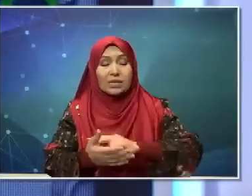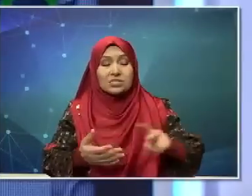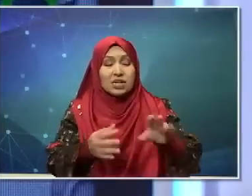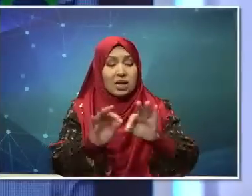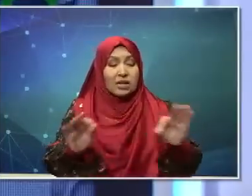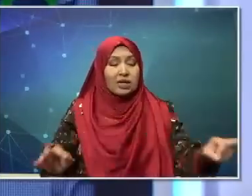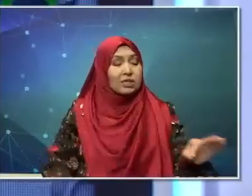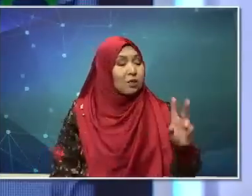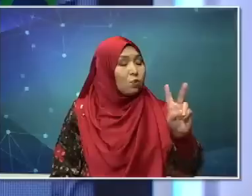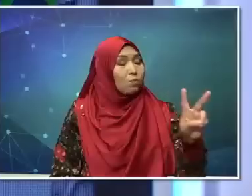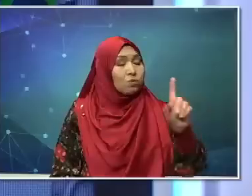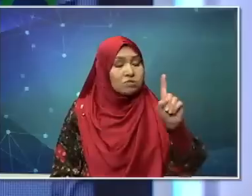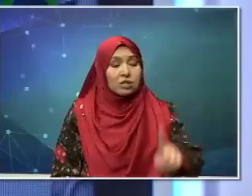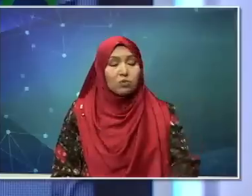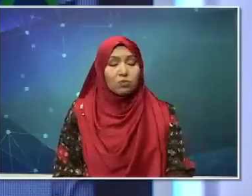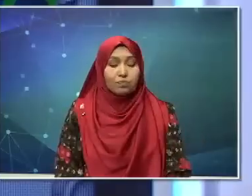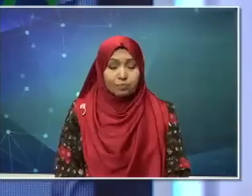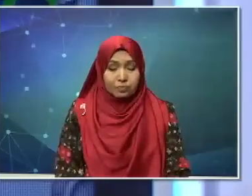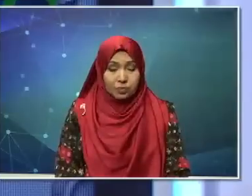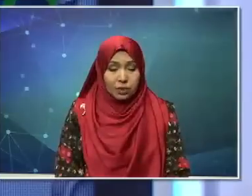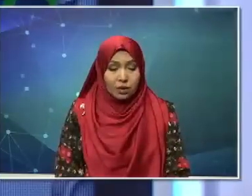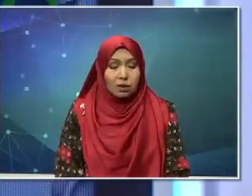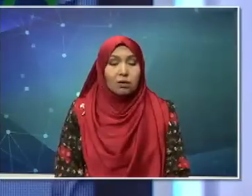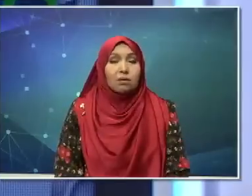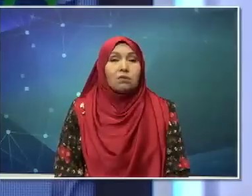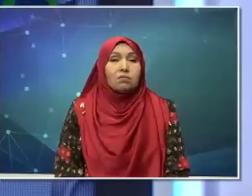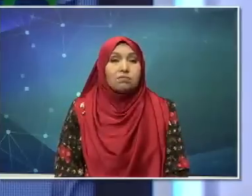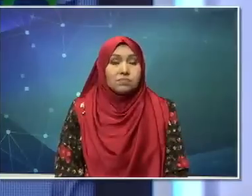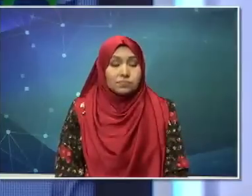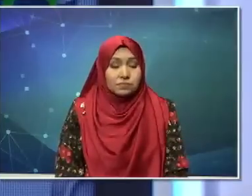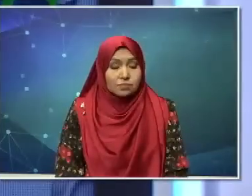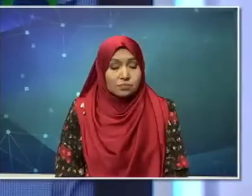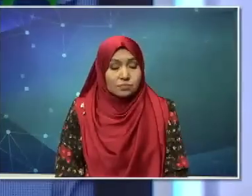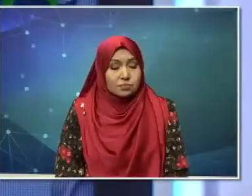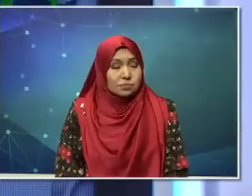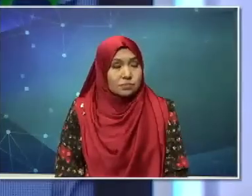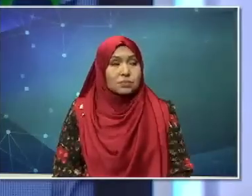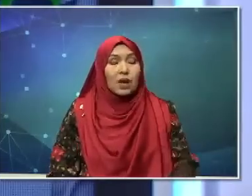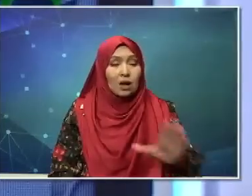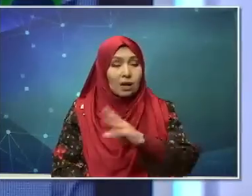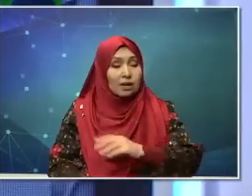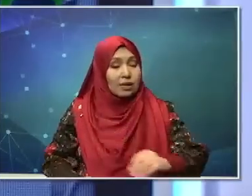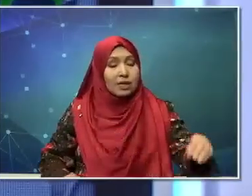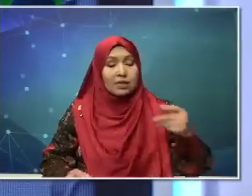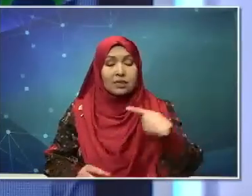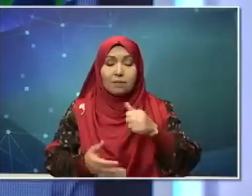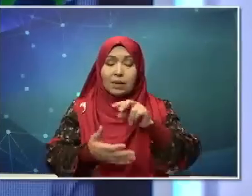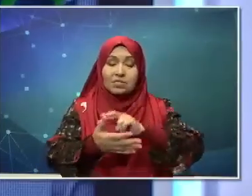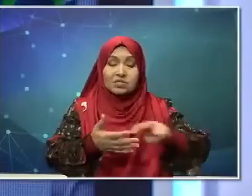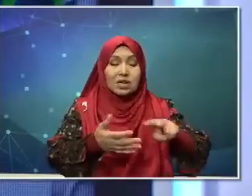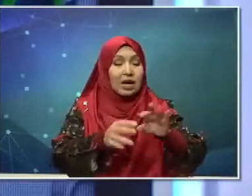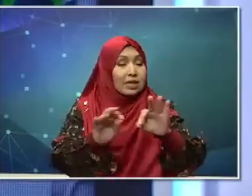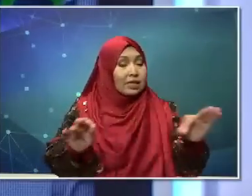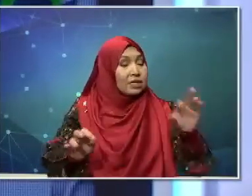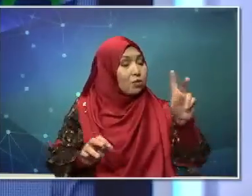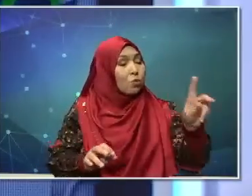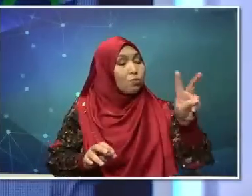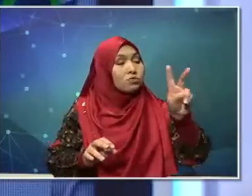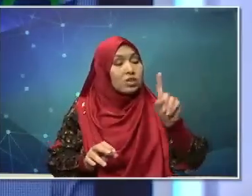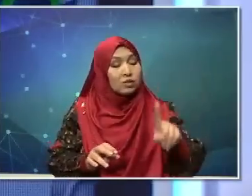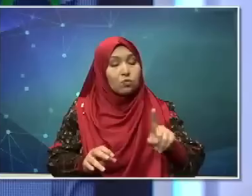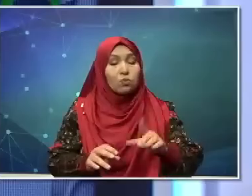ke-21 sama-sama letaknya split selalu melanda semua kita baca dulu ayat 21